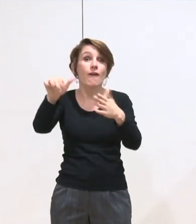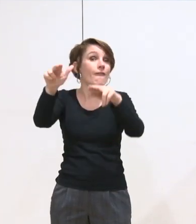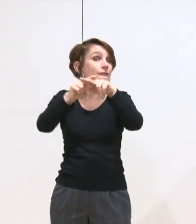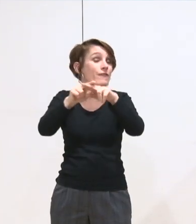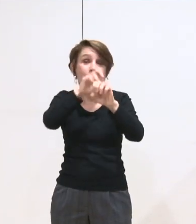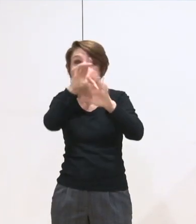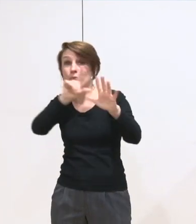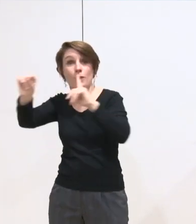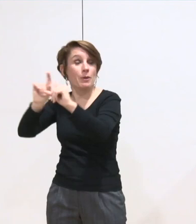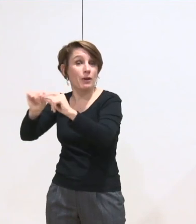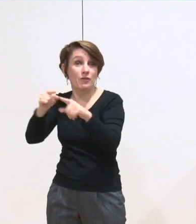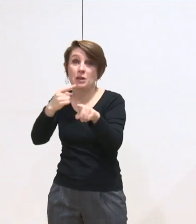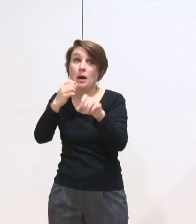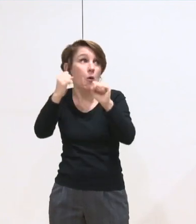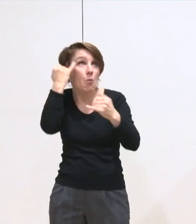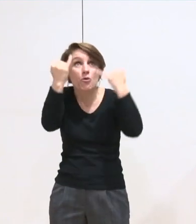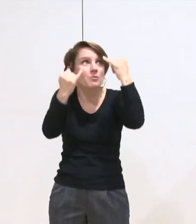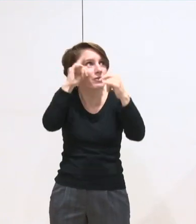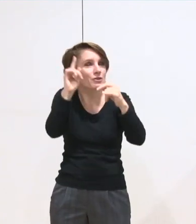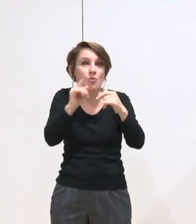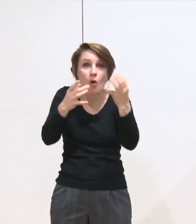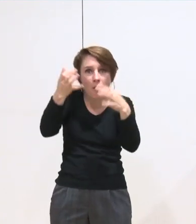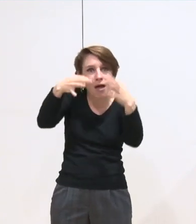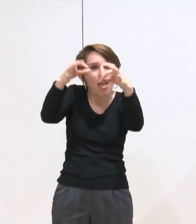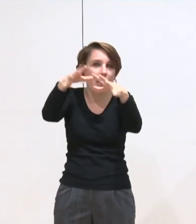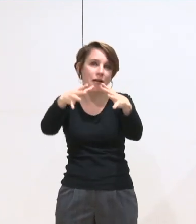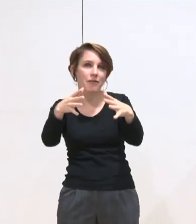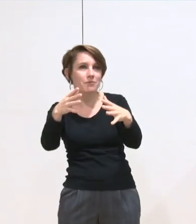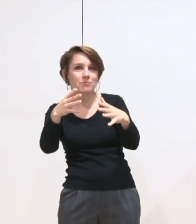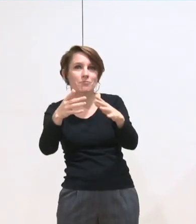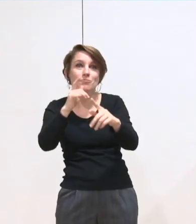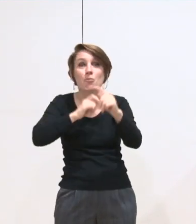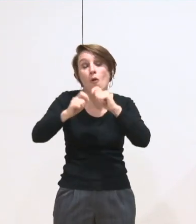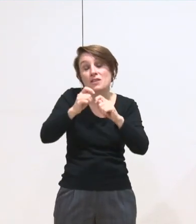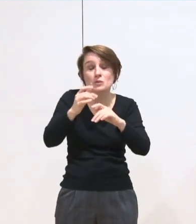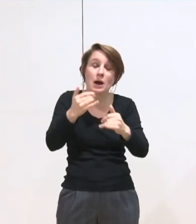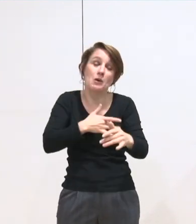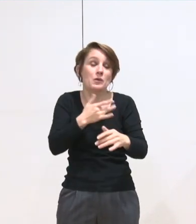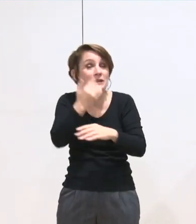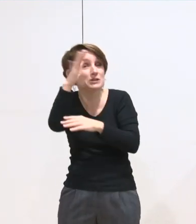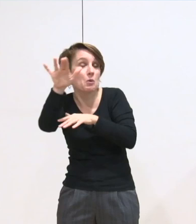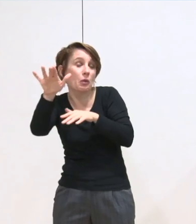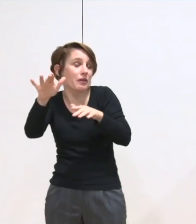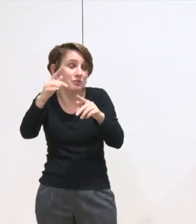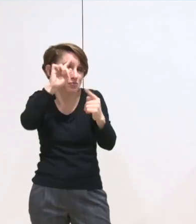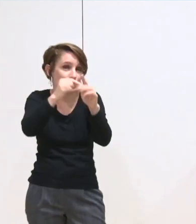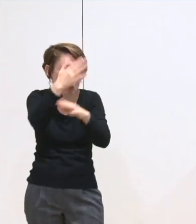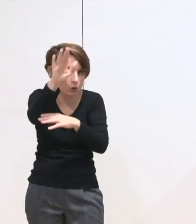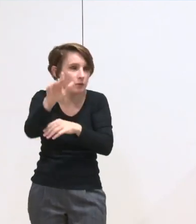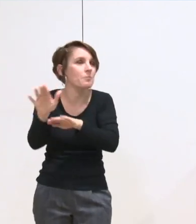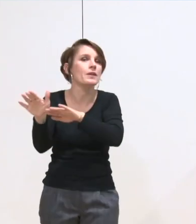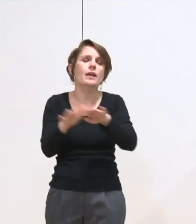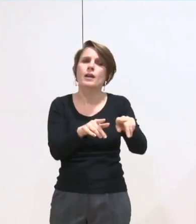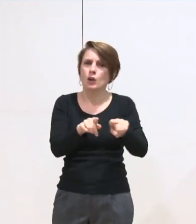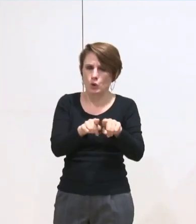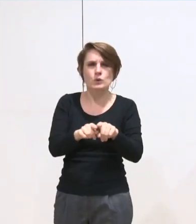Il y a la question des jardins, c'est la question des petits bonheurs. C'est vrai que c'est important. Les locataires de cette barre qui bénéficiaient d'un jardin